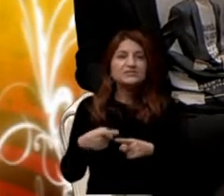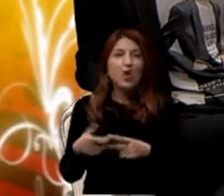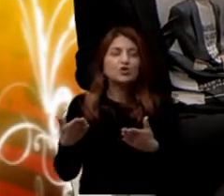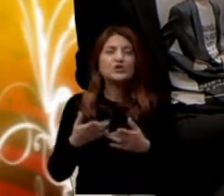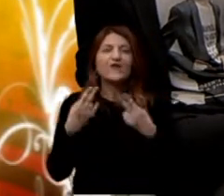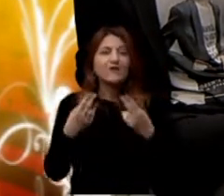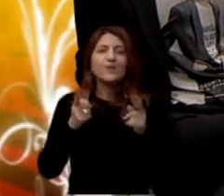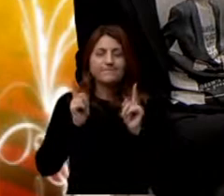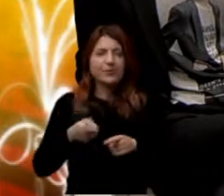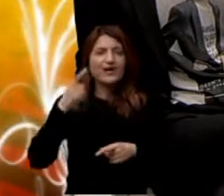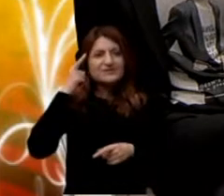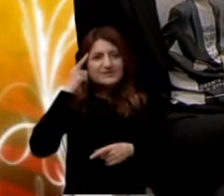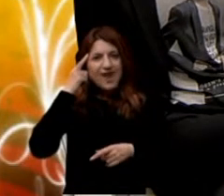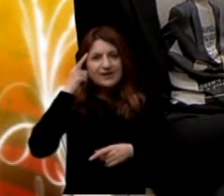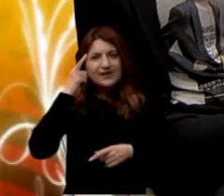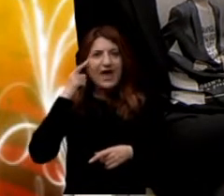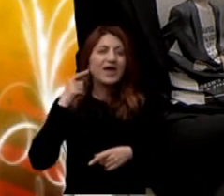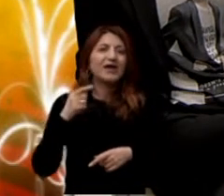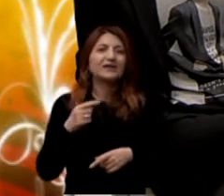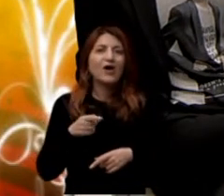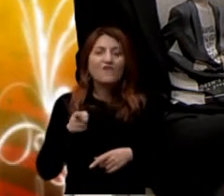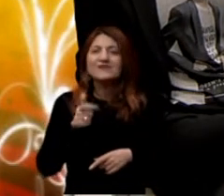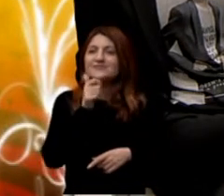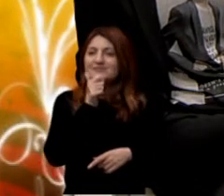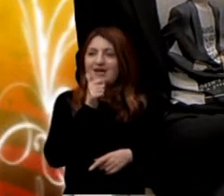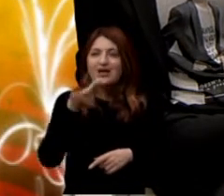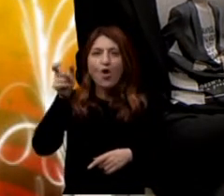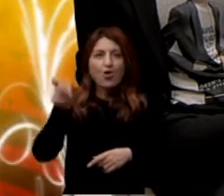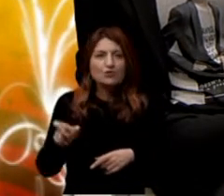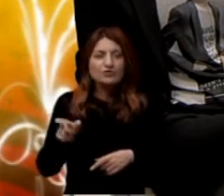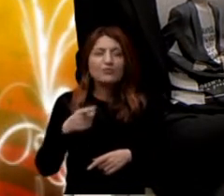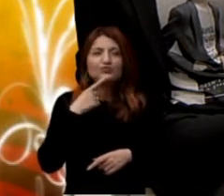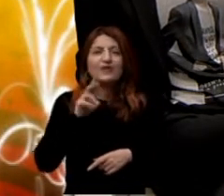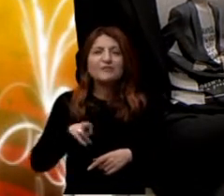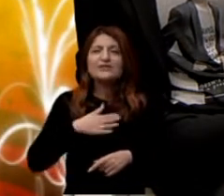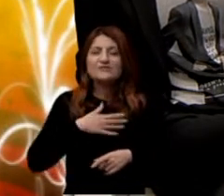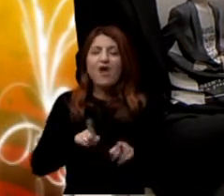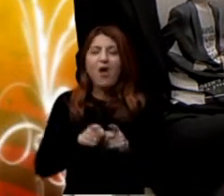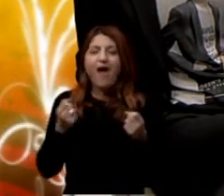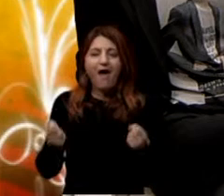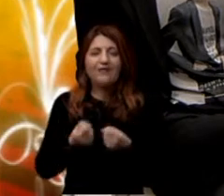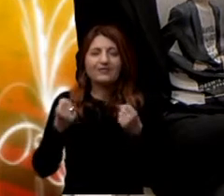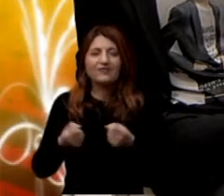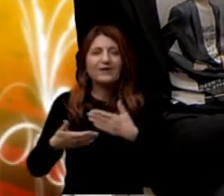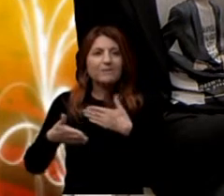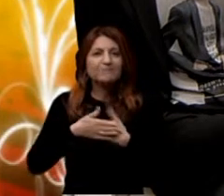je bitno znati, da sama sada starija osoba sa svojim aktivnim pristupom, ona